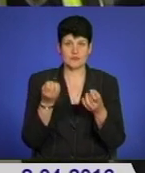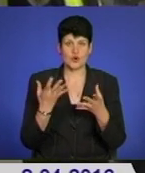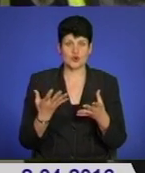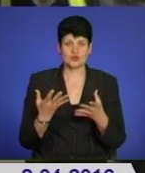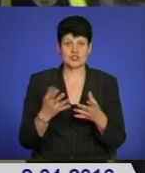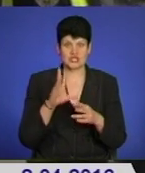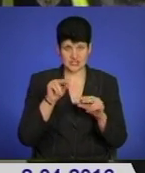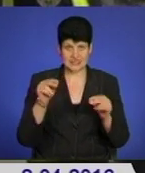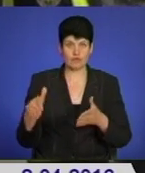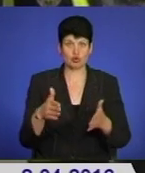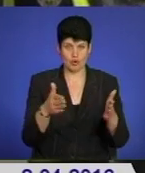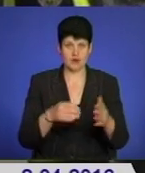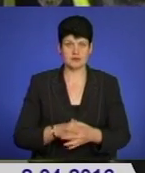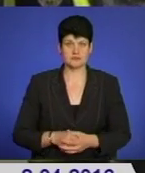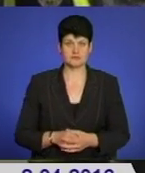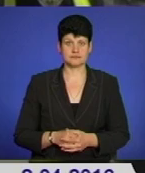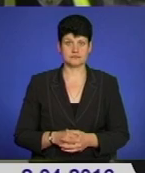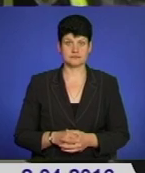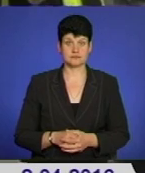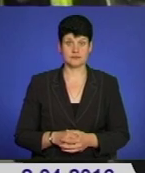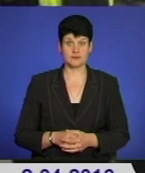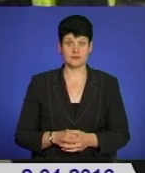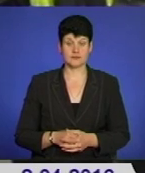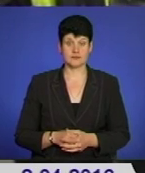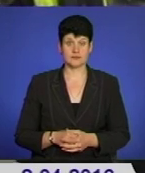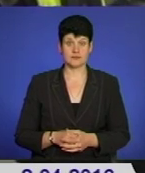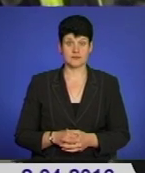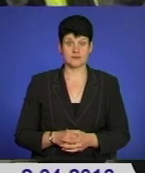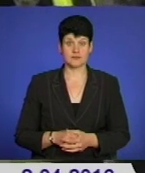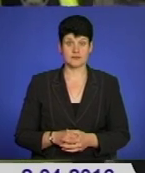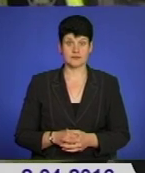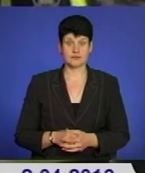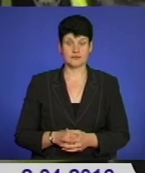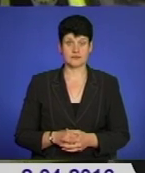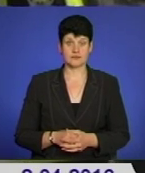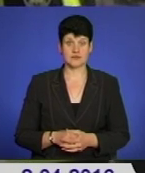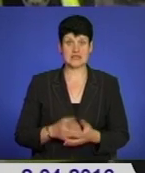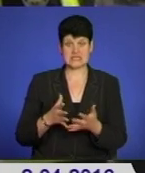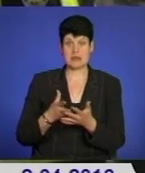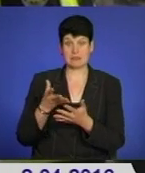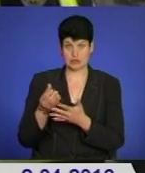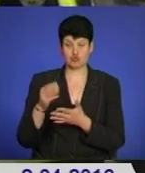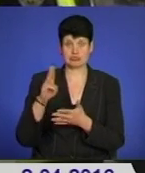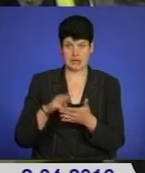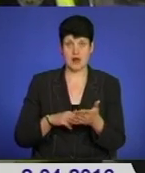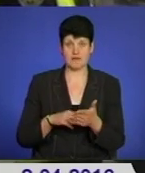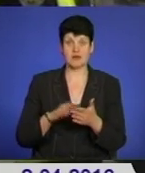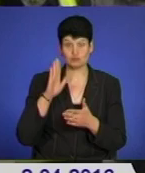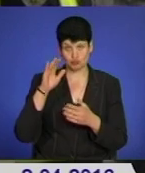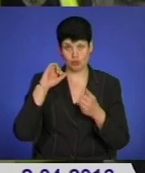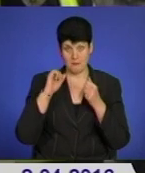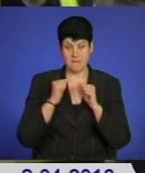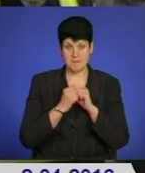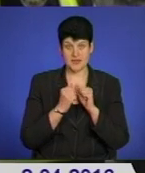сказали б щасливої дороги? Визнаю, ну, верніше як, заплачу штраф. Я буду пам'ятати, що